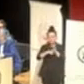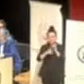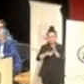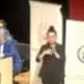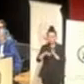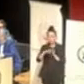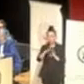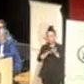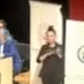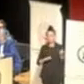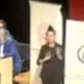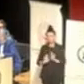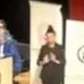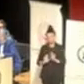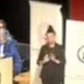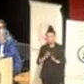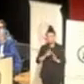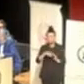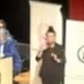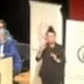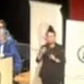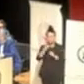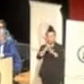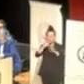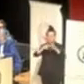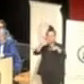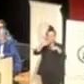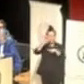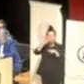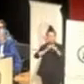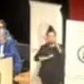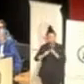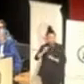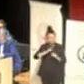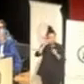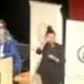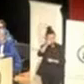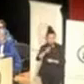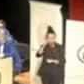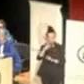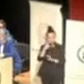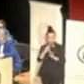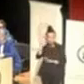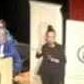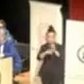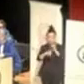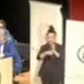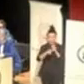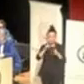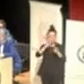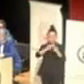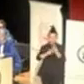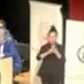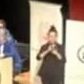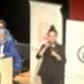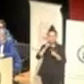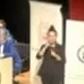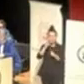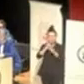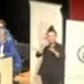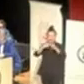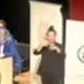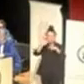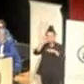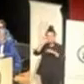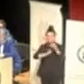mezunuyum. Akabinde Gazi Üniversitesi Türkiye Cumhuriyet Tarihi ve Gazi Üniversitesi Edebiyat